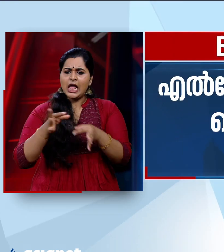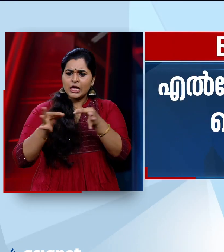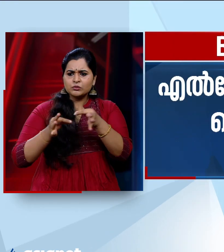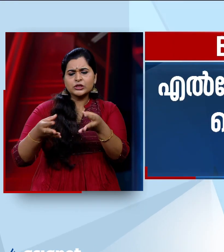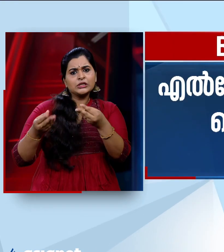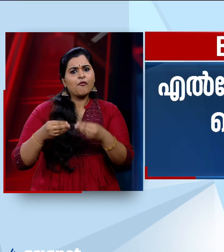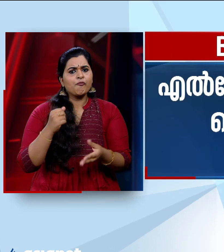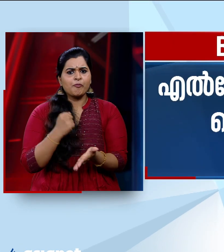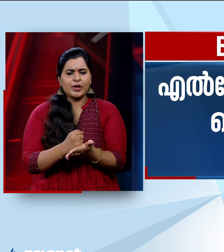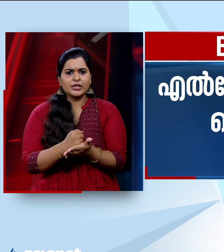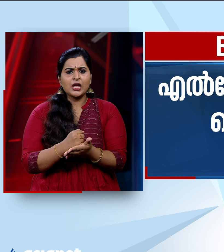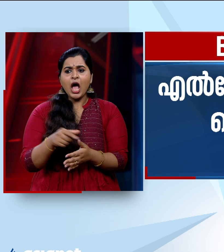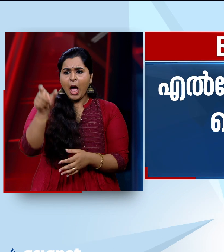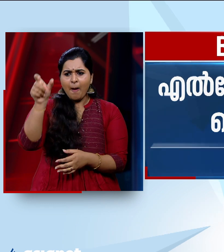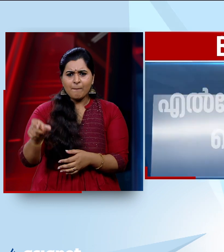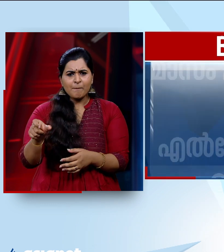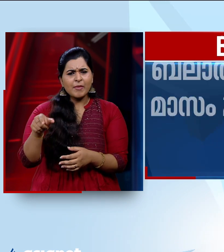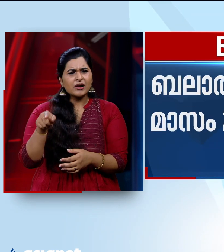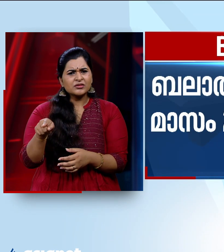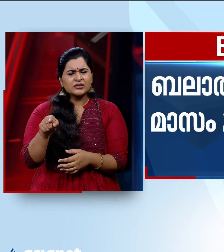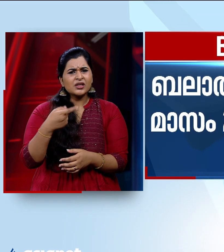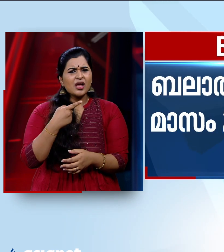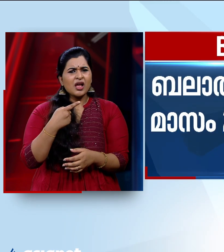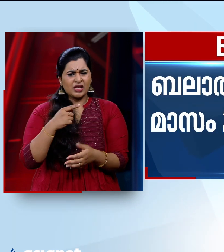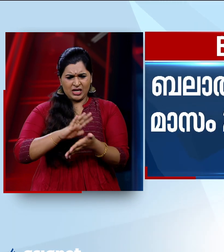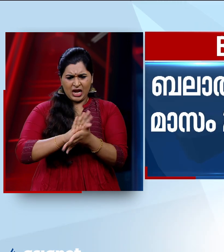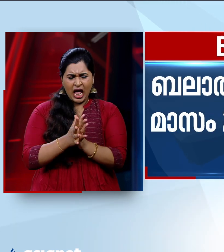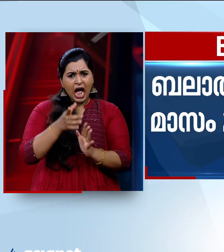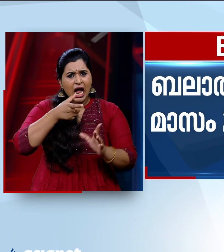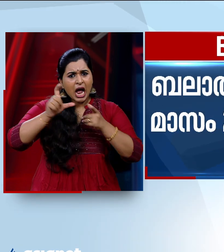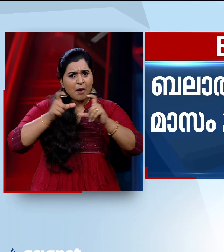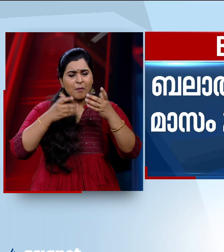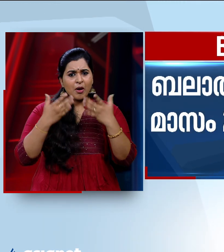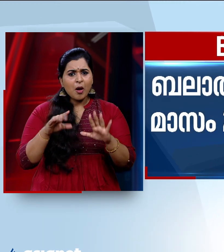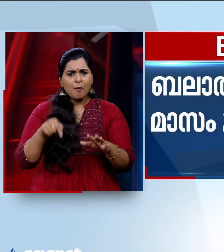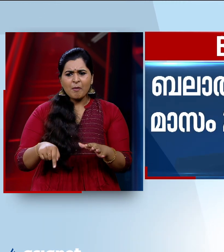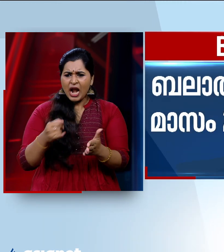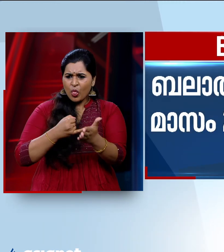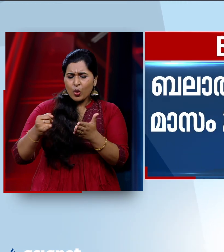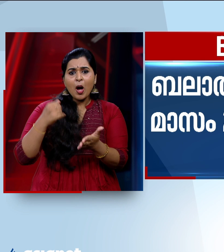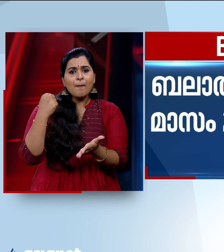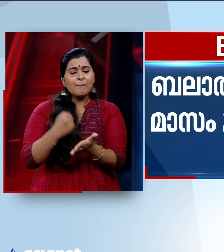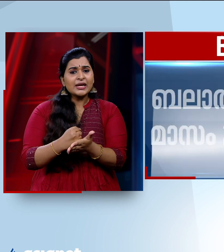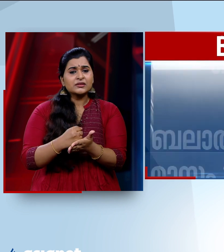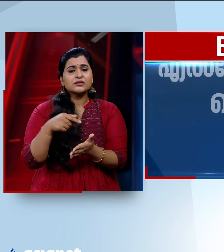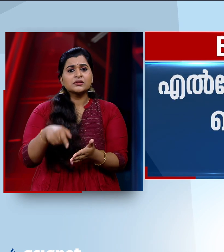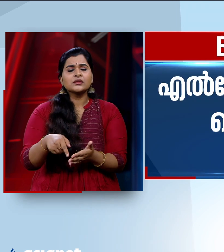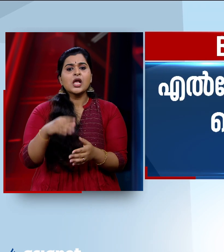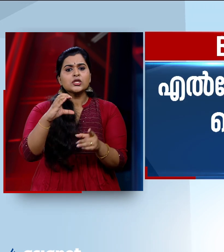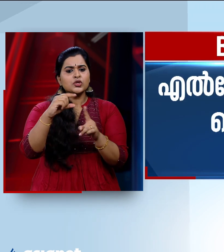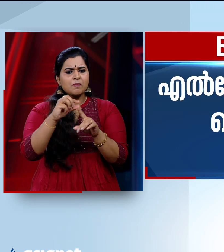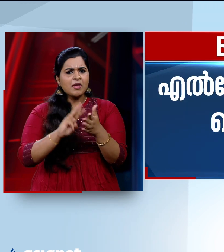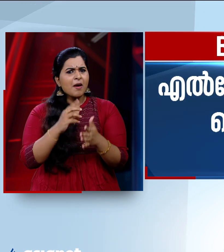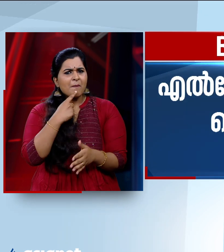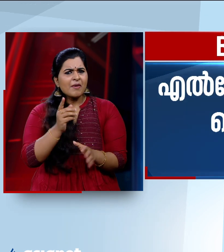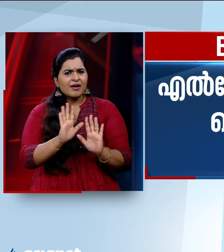കുന്നപ്പള്ളിനെതിരെ പീഡന പരാതി ഉയർന്നിട്ടും എം എൽ എയുടെ രാജി സി പി എം ആവശ്യപ്പെട്ടിട്ടുമില്ല. കെ ജി കമലേഷ് നൽകും വിവരങ്ങൾ. കമലേഷ്, ഇന്നിപ്പോ 14-ാം തീയതിയാണ്,